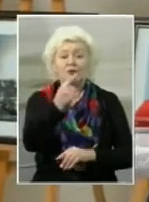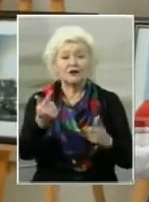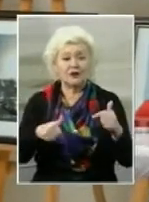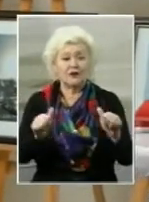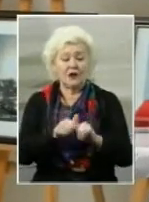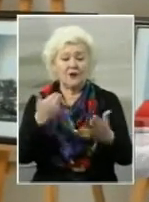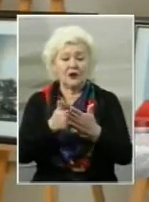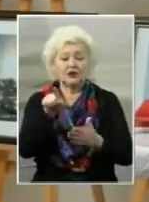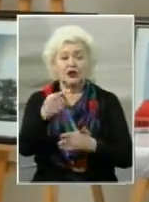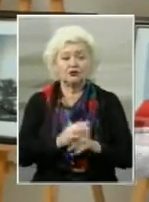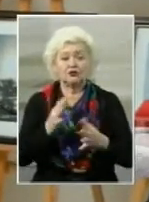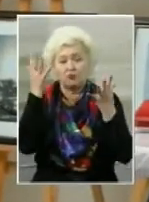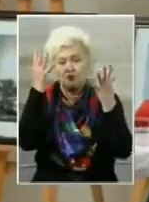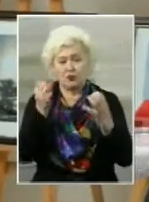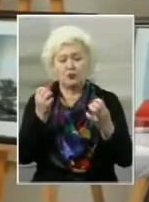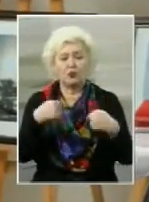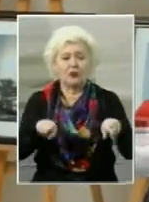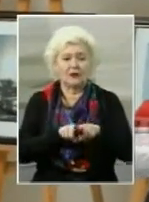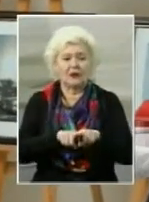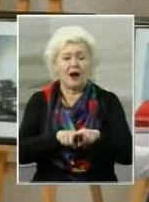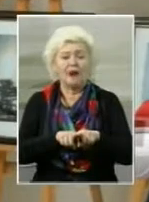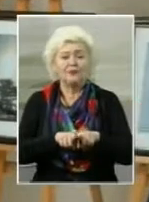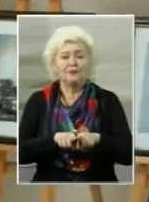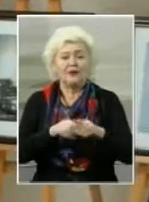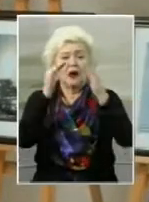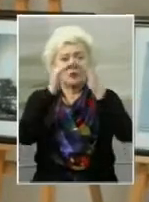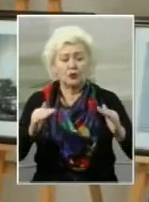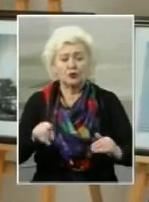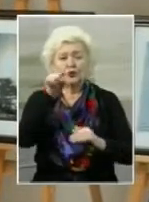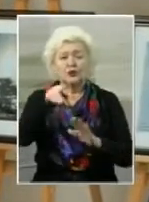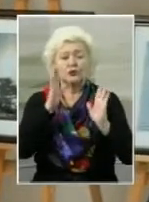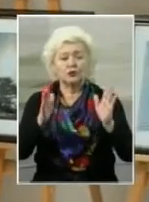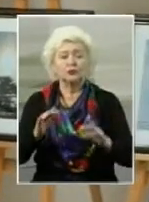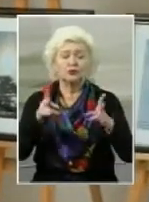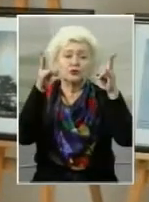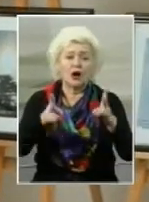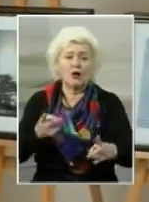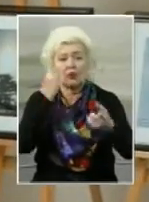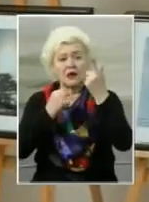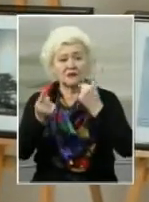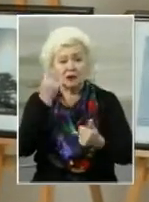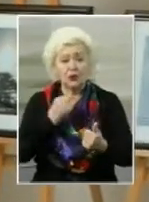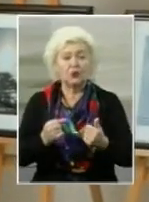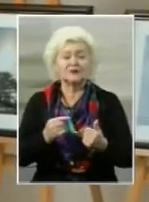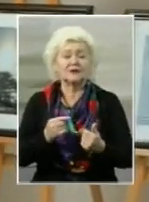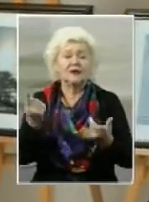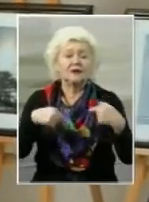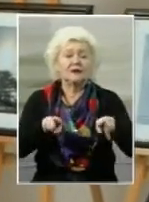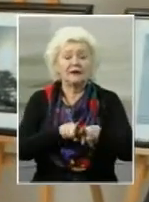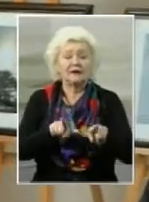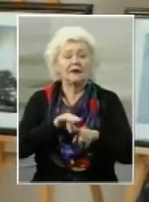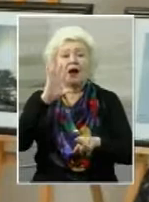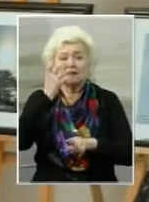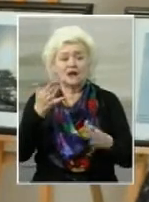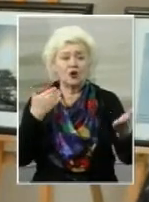вони вважають, що це дуже хмура, така похмура споруда, що тут лише гори, сльози і таке